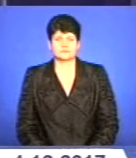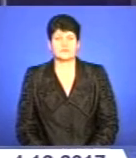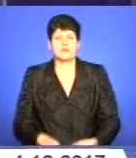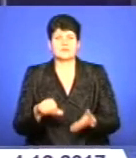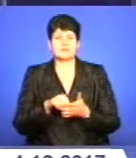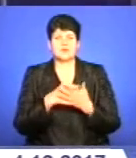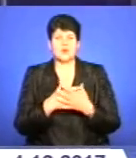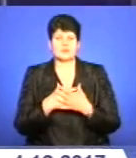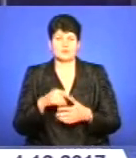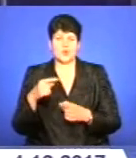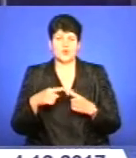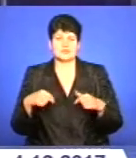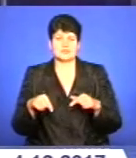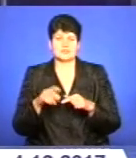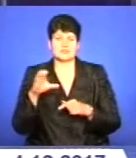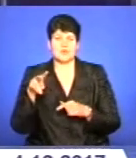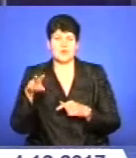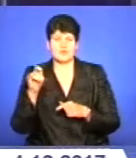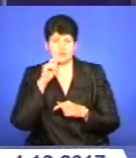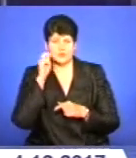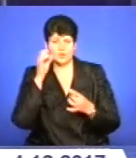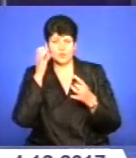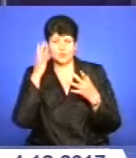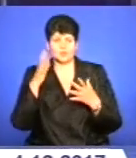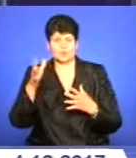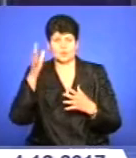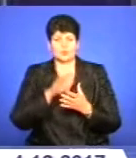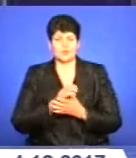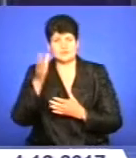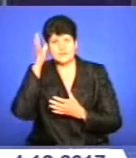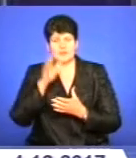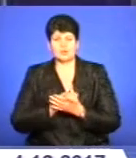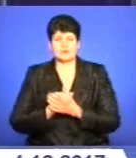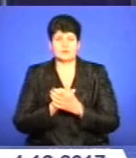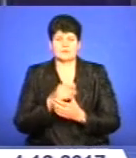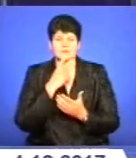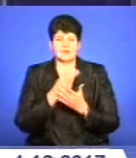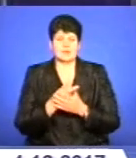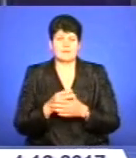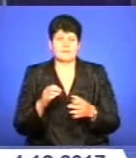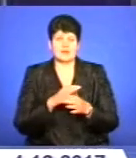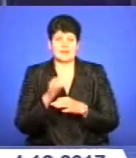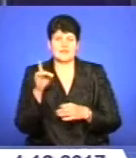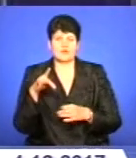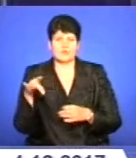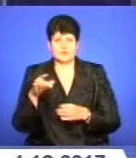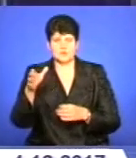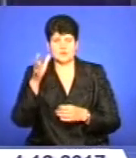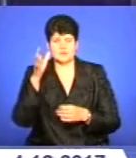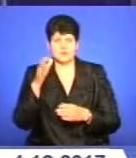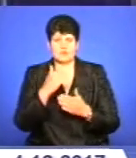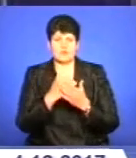Представники громадської організації «Словацько-українське культурно-освітнє товариство» презентували проєкт європейської освітньої програми «Free